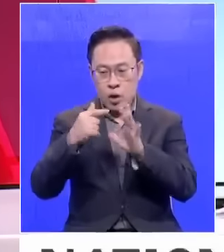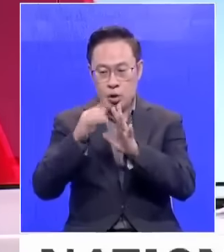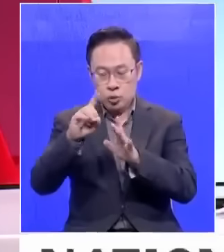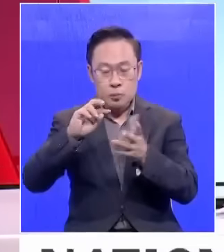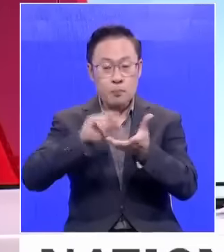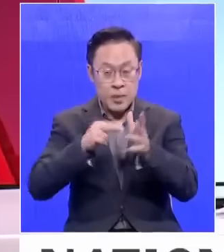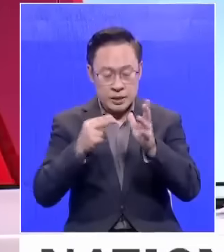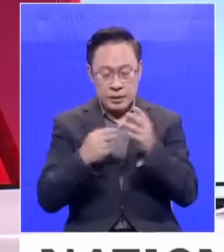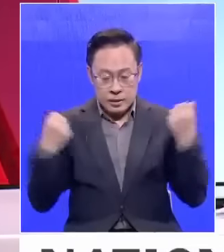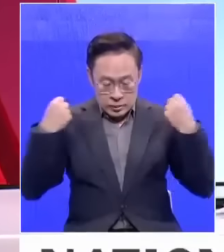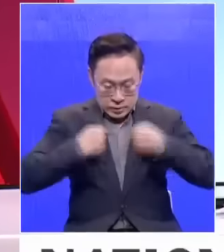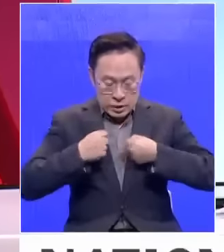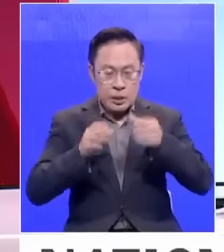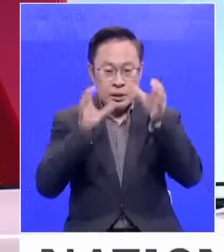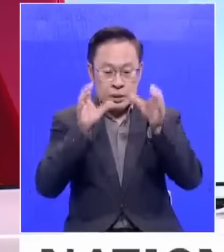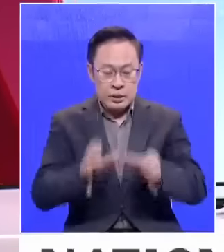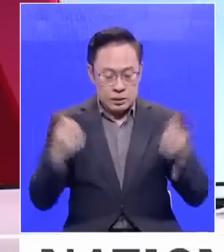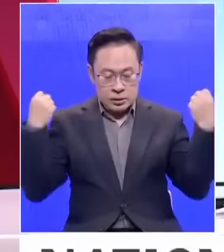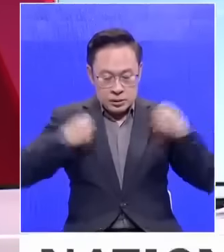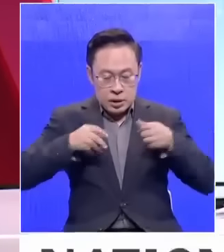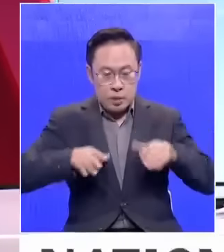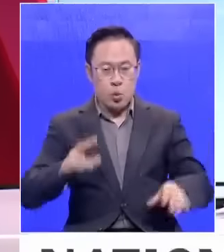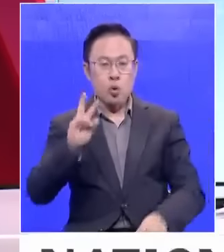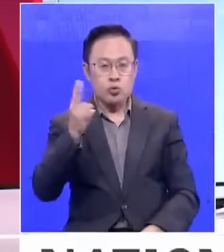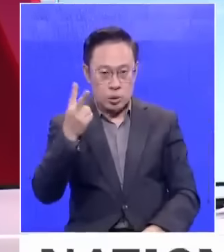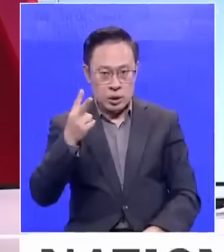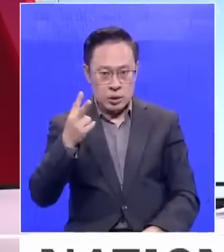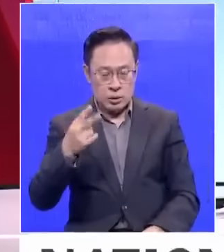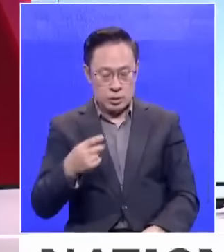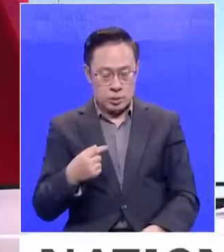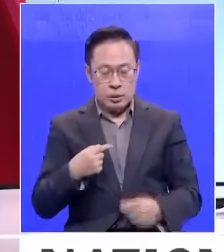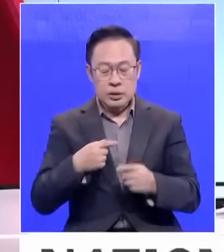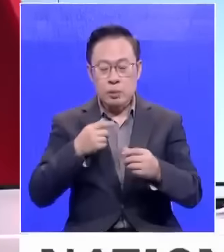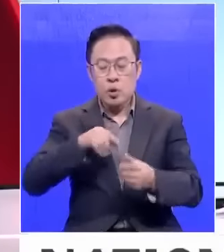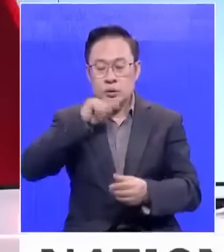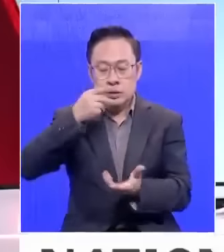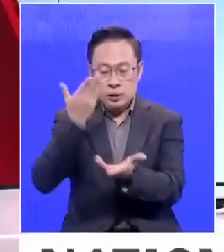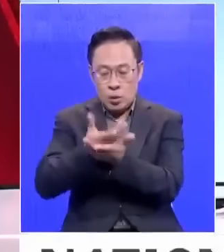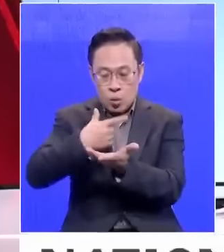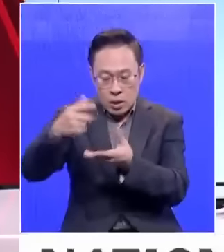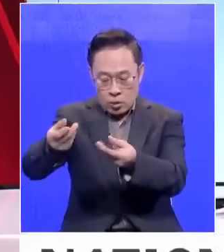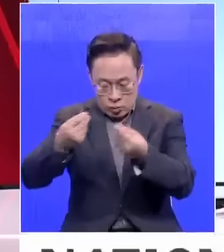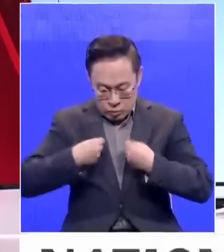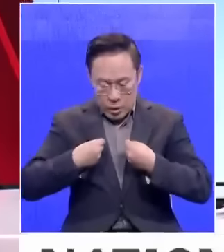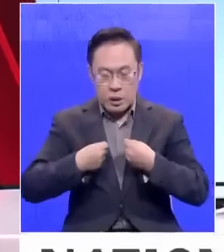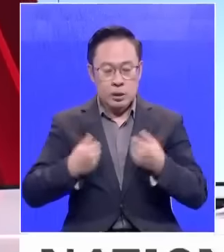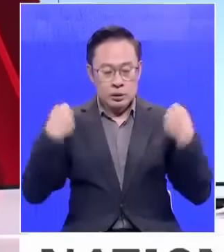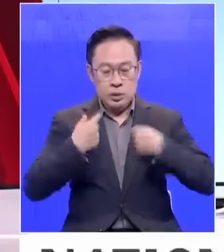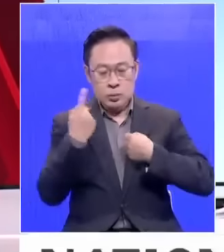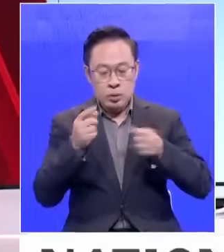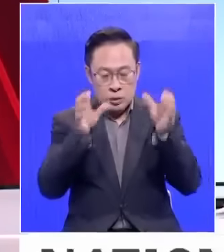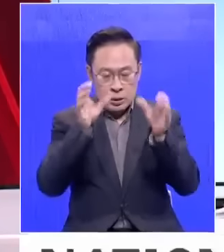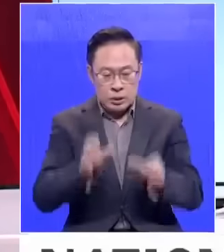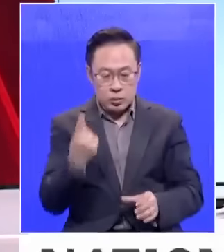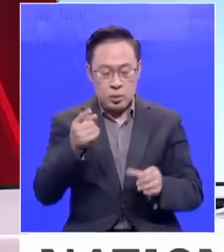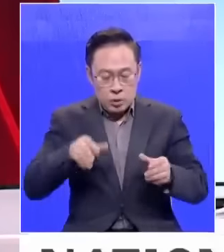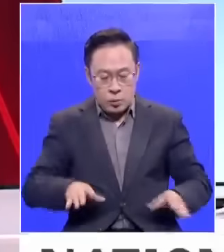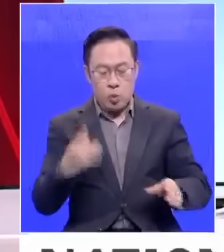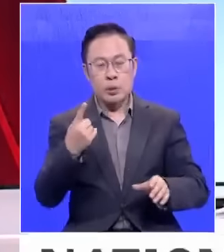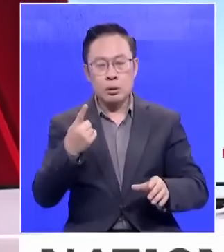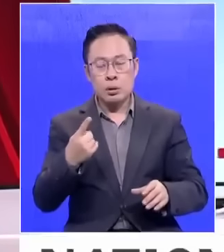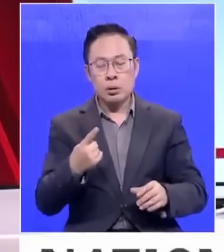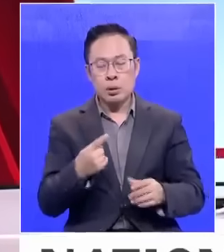แจ้งความก็ไม่คุ้มค่าคุ้มเวลาพี่มิตรก็ได้ใจ คือแล้วถ้าเกิดว่าร้อยจากเราเนี่ยเขาก็ไปได้จากคนอื่นอีกเยอะแยะมากมายเขาได้เป็นแส